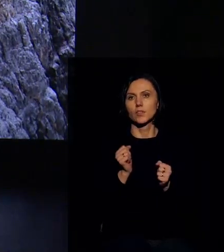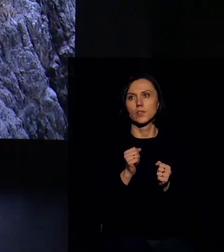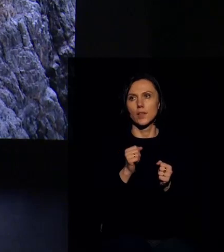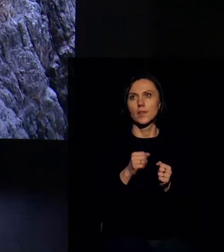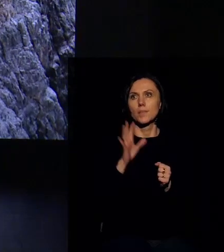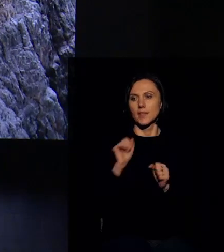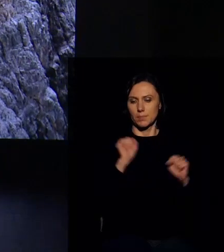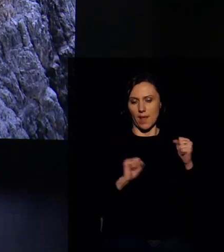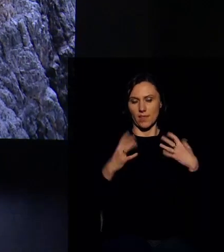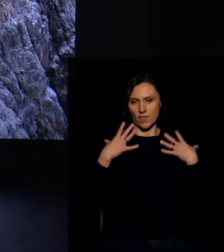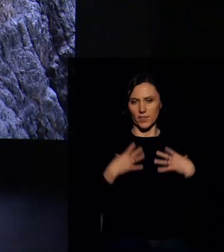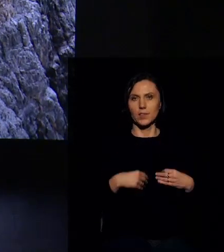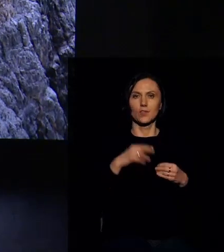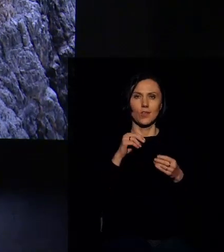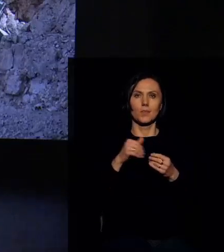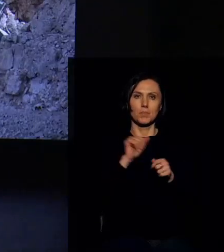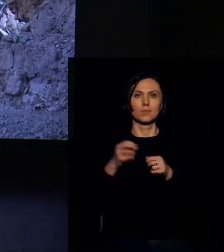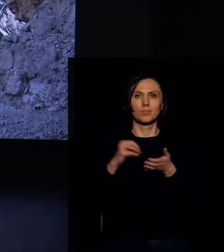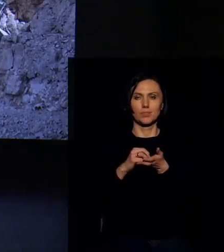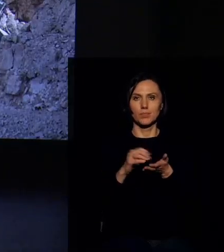tą sprawność fizyczną, obycie z górami.